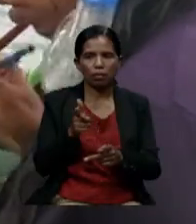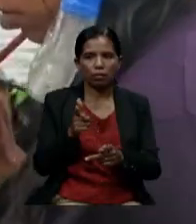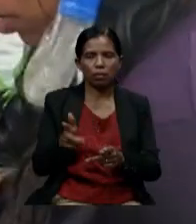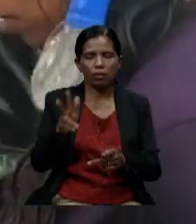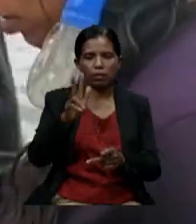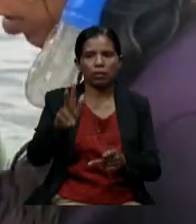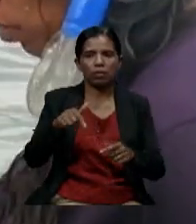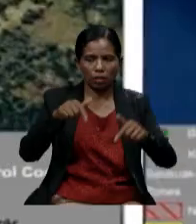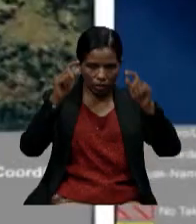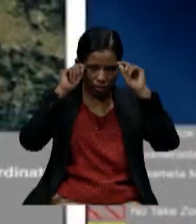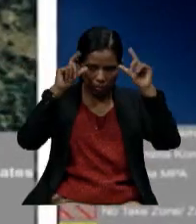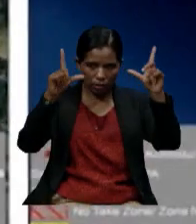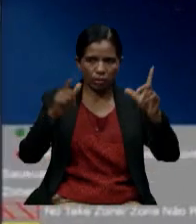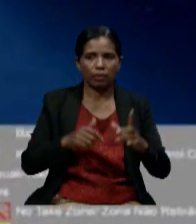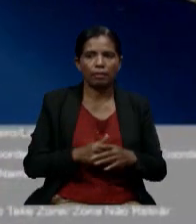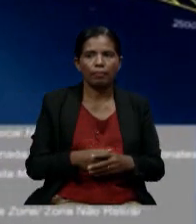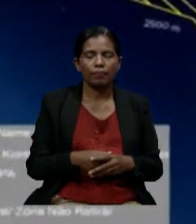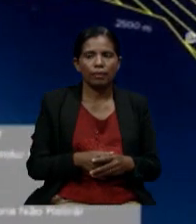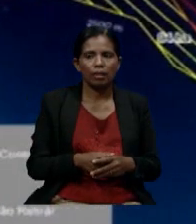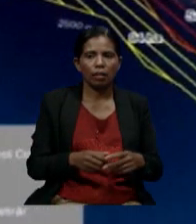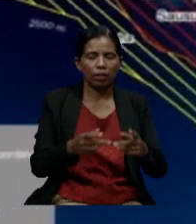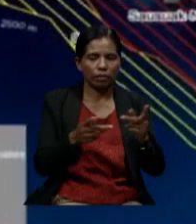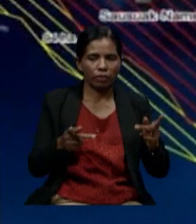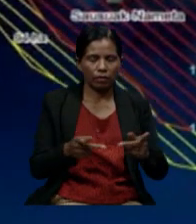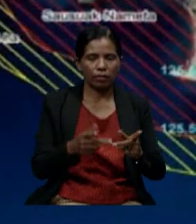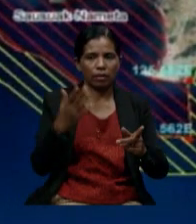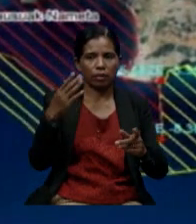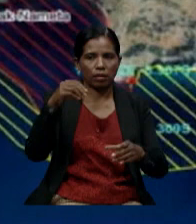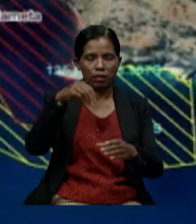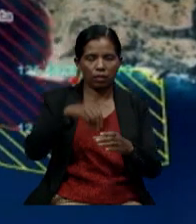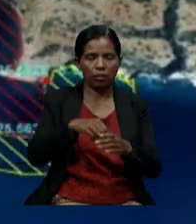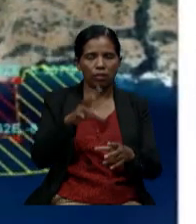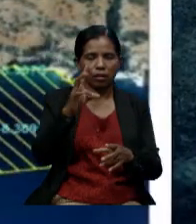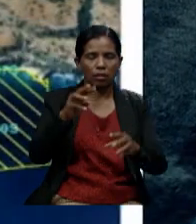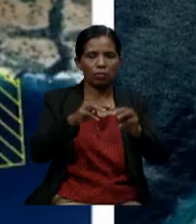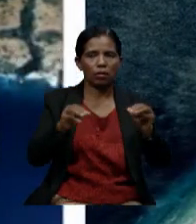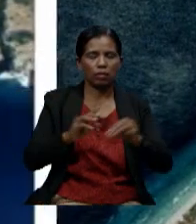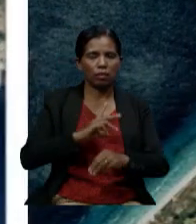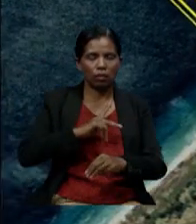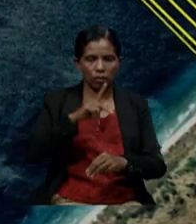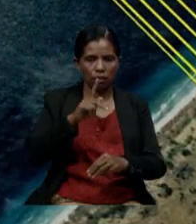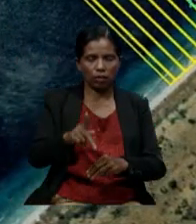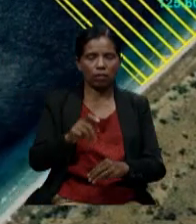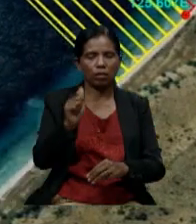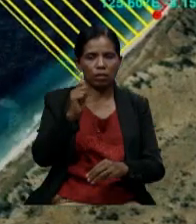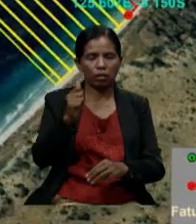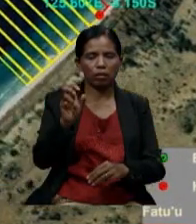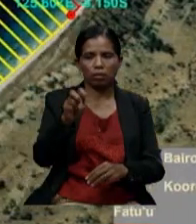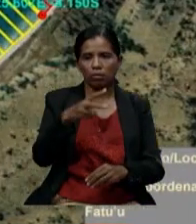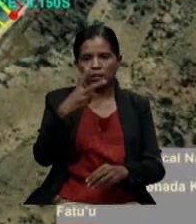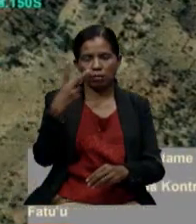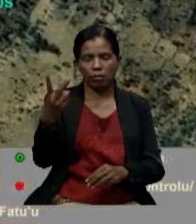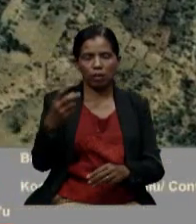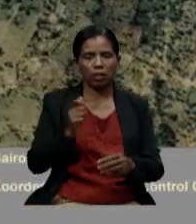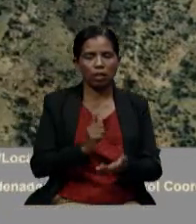Resintolu iha Timor Leste. Área hirak ne inclui hitu iha município Lauteng, Sanulu Resinrua iha